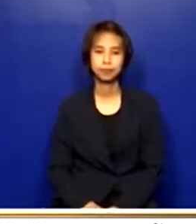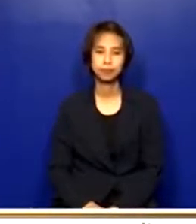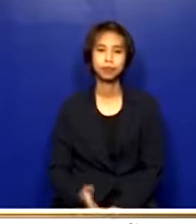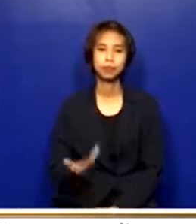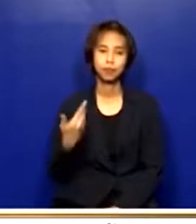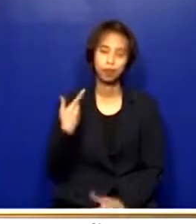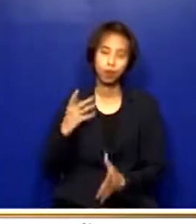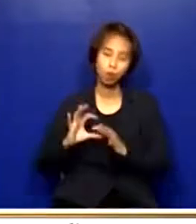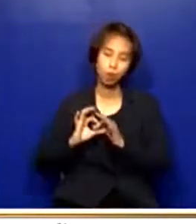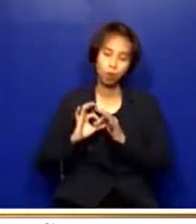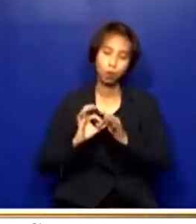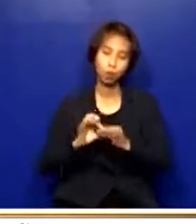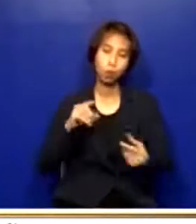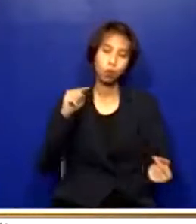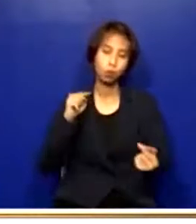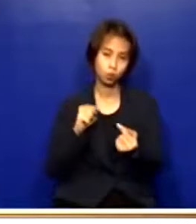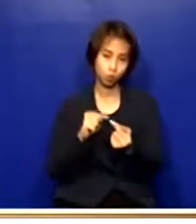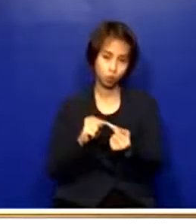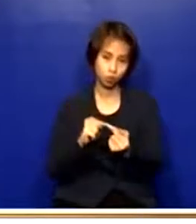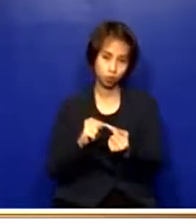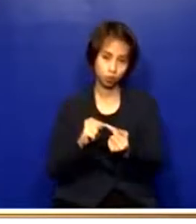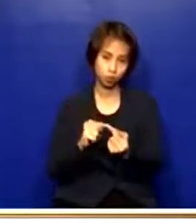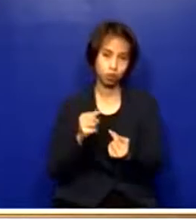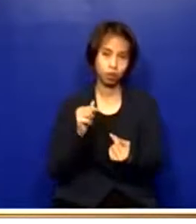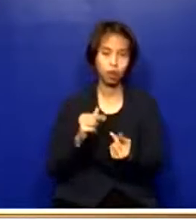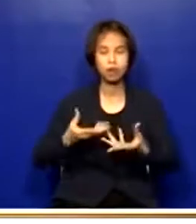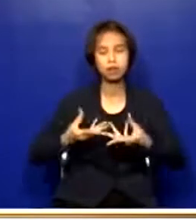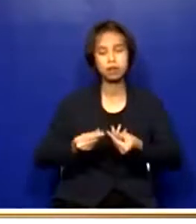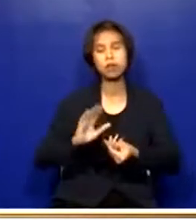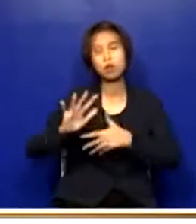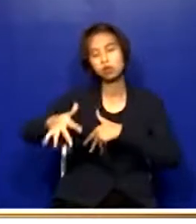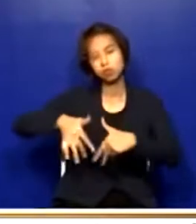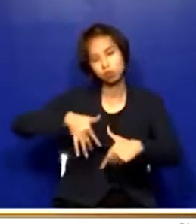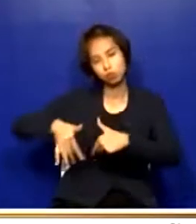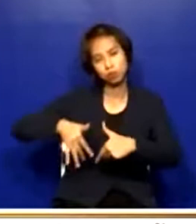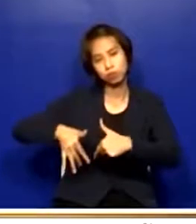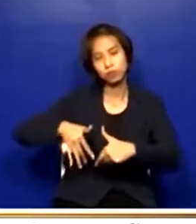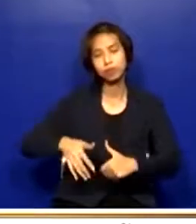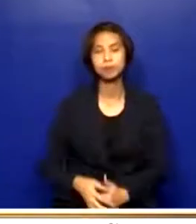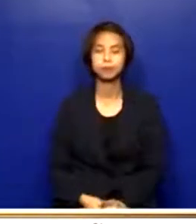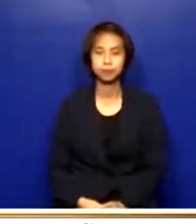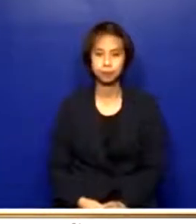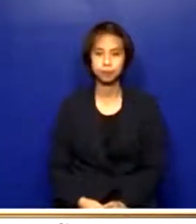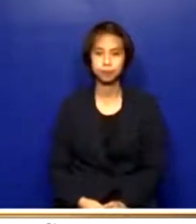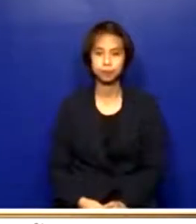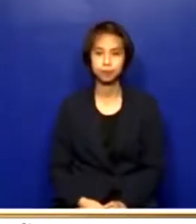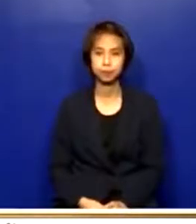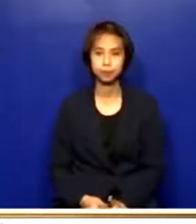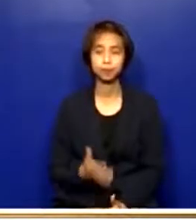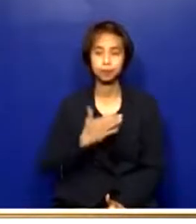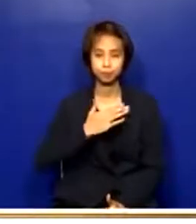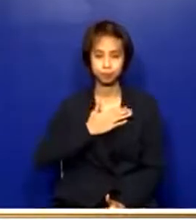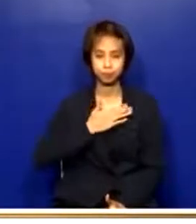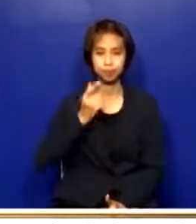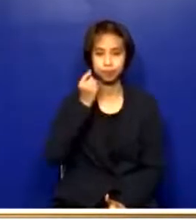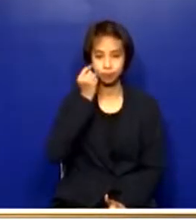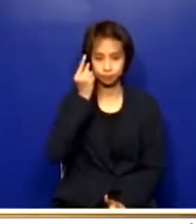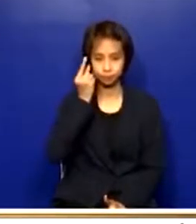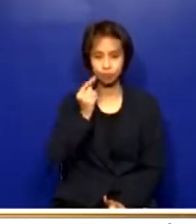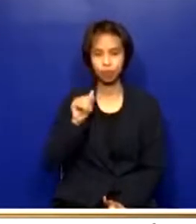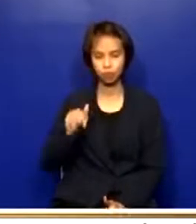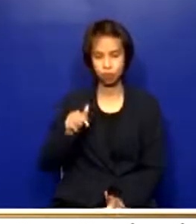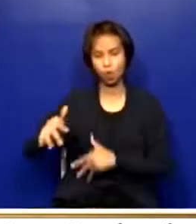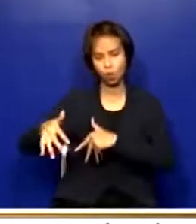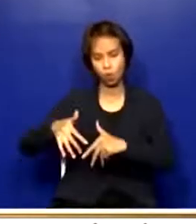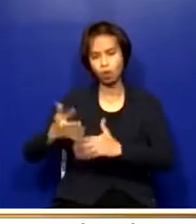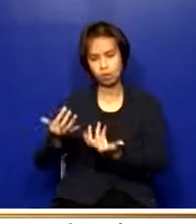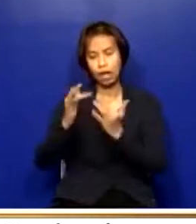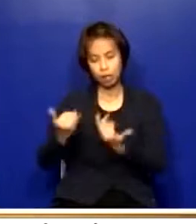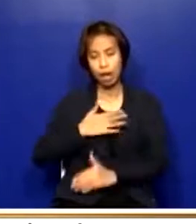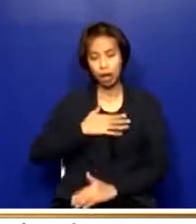บ